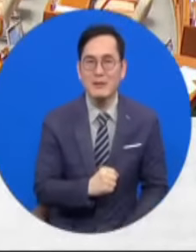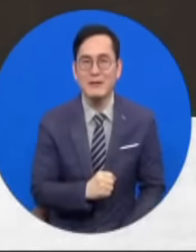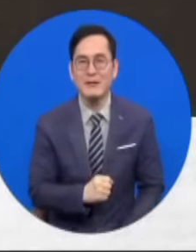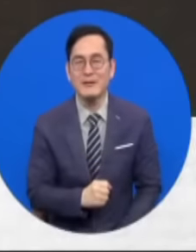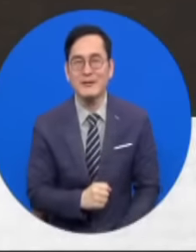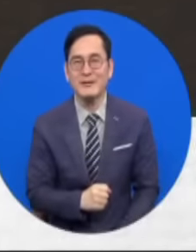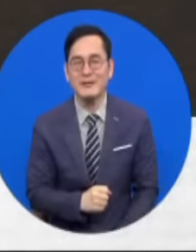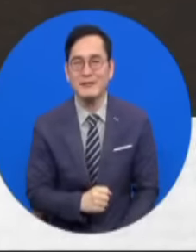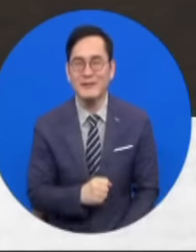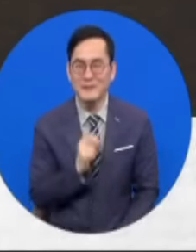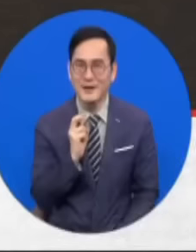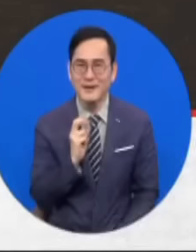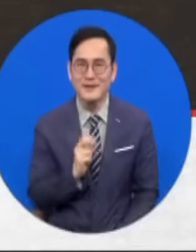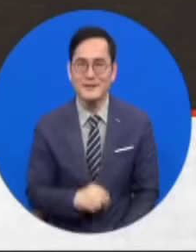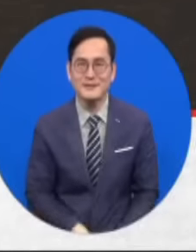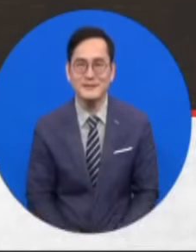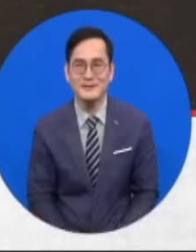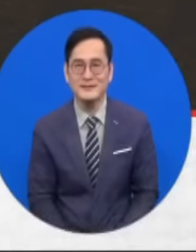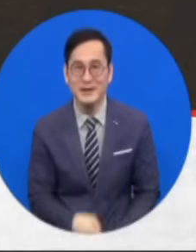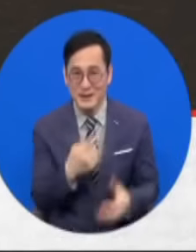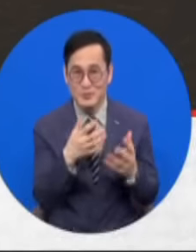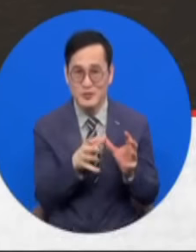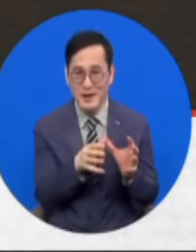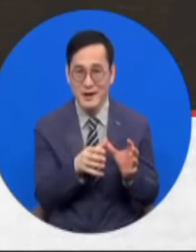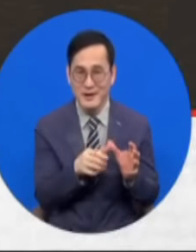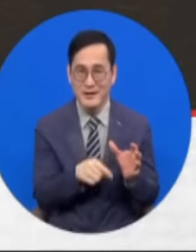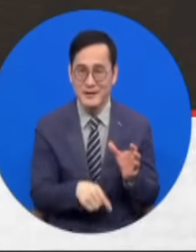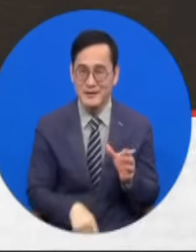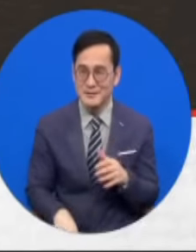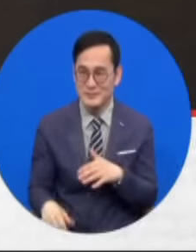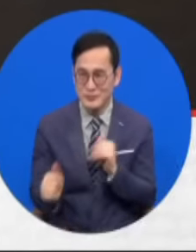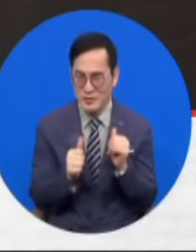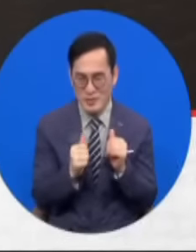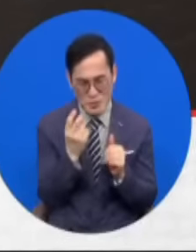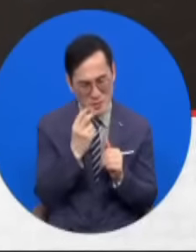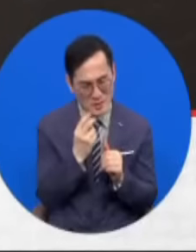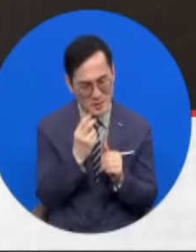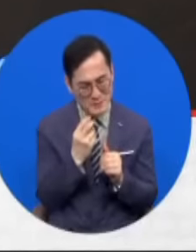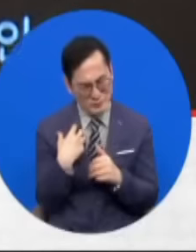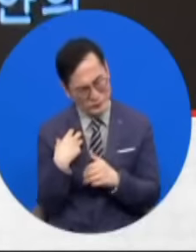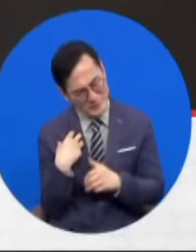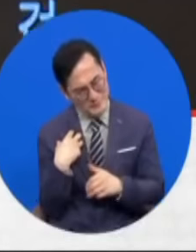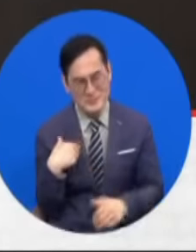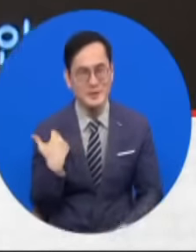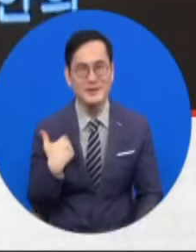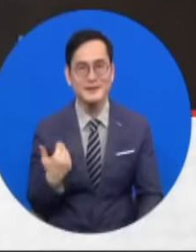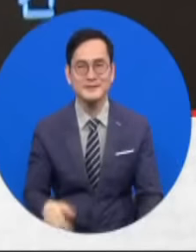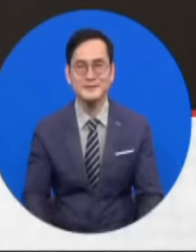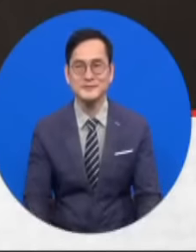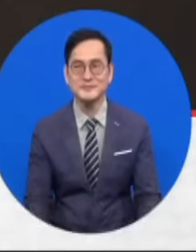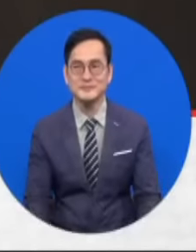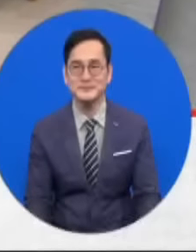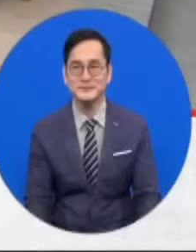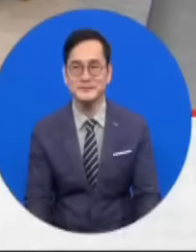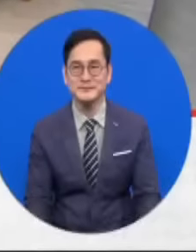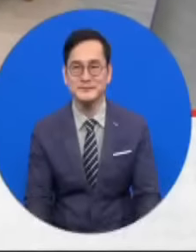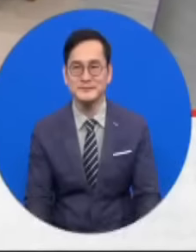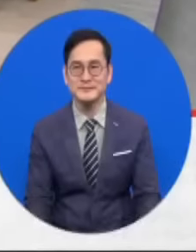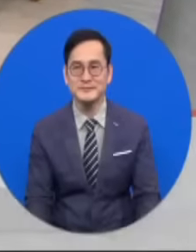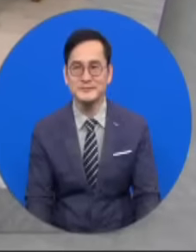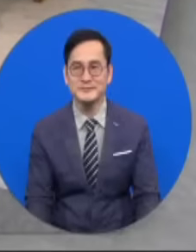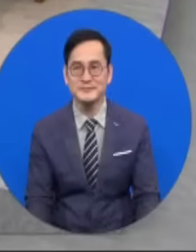많아 보이지만 저건 굉장히 민주당 체에서는 고민을 하고 있을 가능성이 크다 저는 그렇게 봅니다 예 안녕하 님 지금